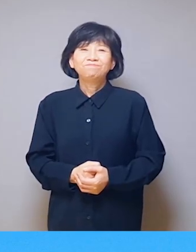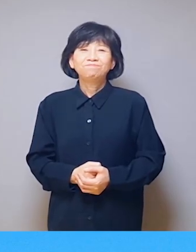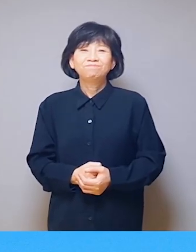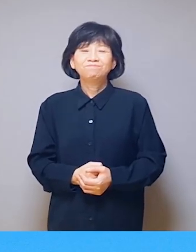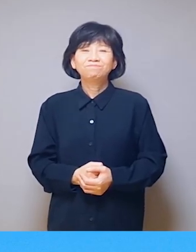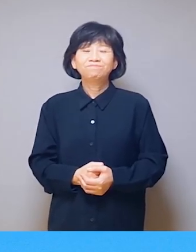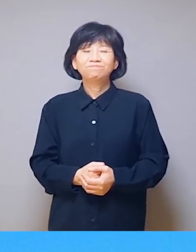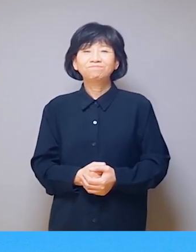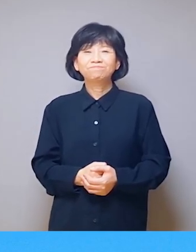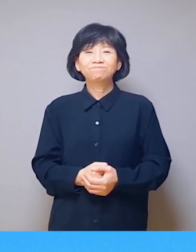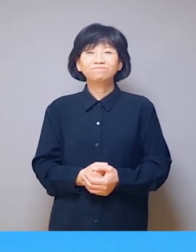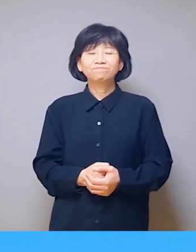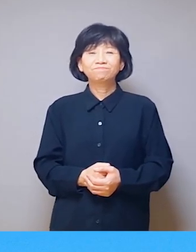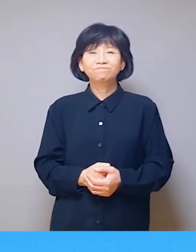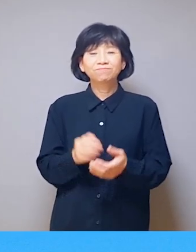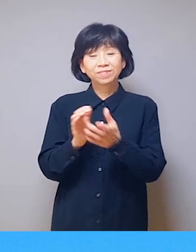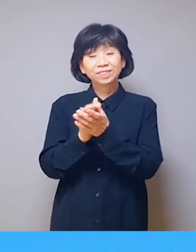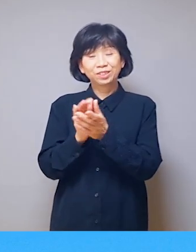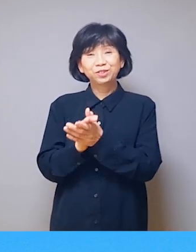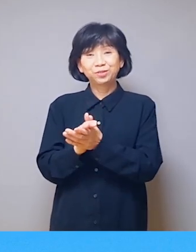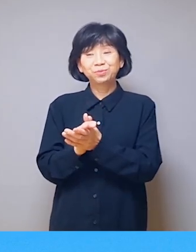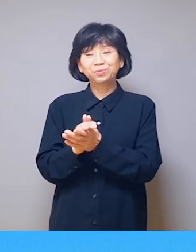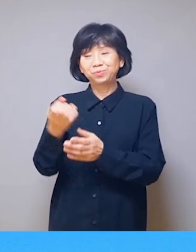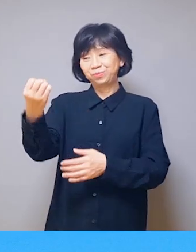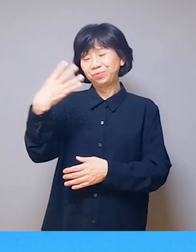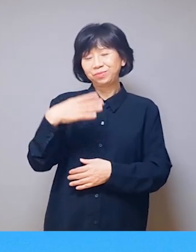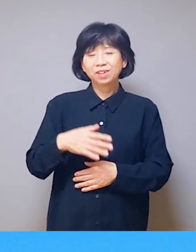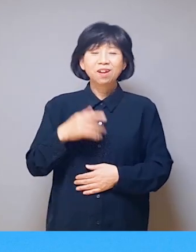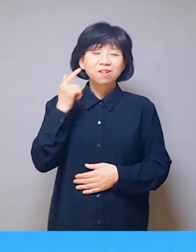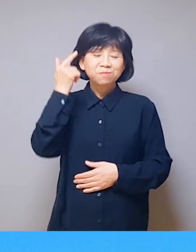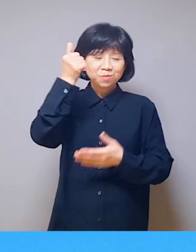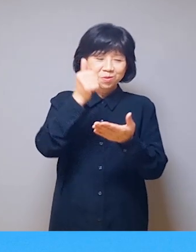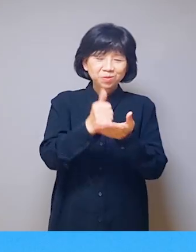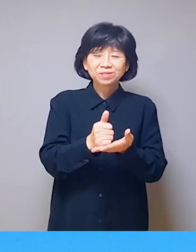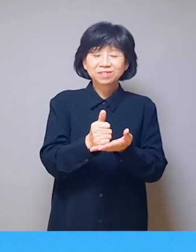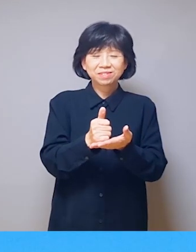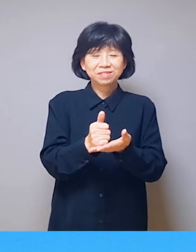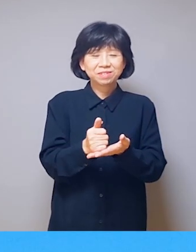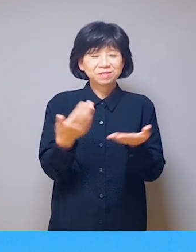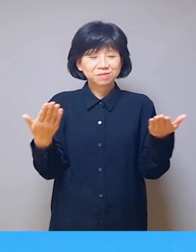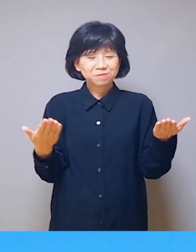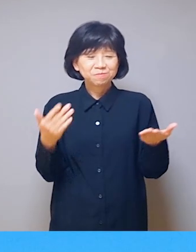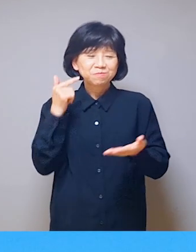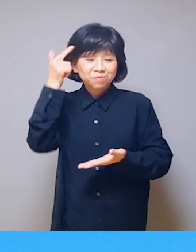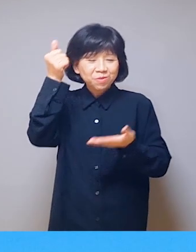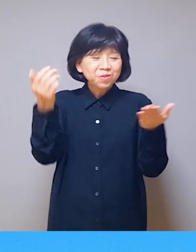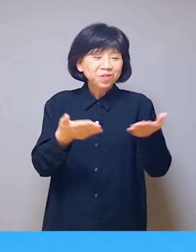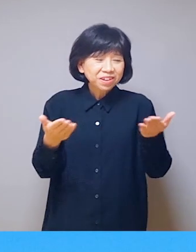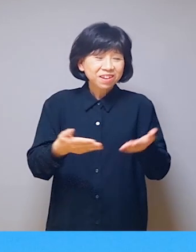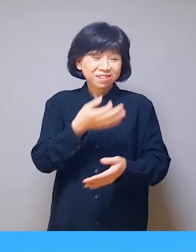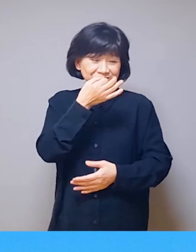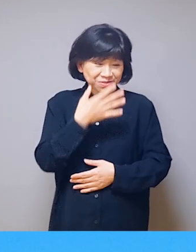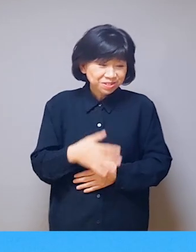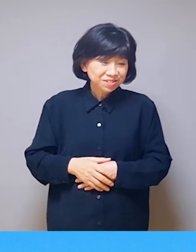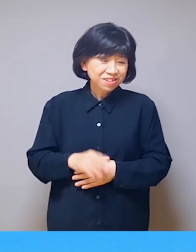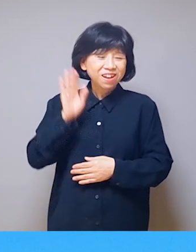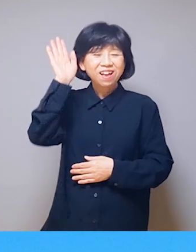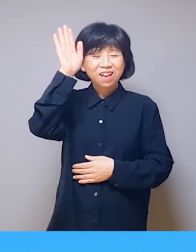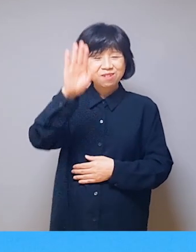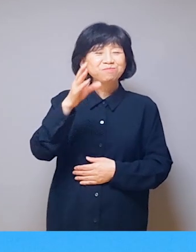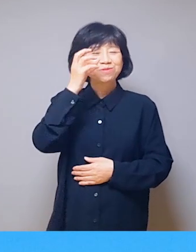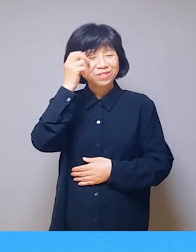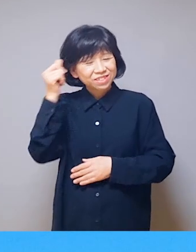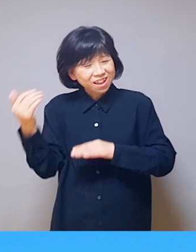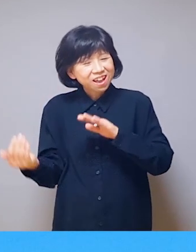우리 친구 목사님들이 저에게 그러세요. 목사님 얼마나 목회하는데 어려웠어요. 이제 앞으로 잘 될 줄